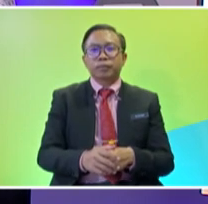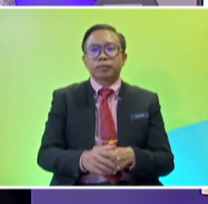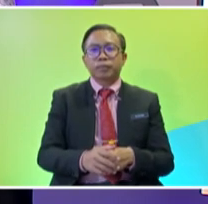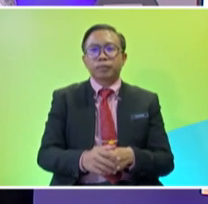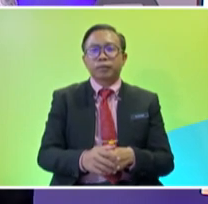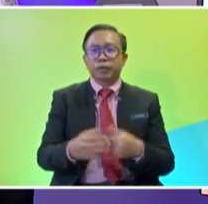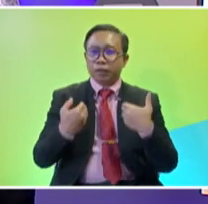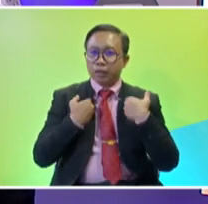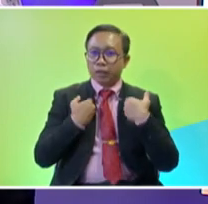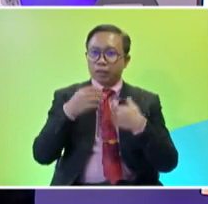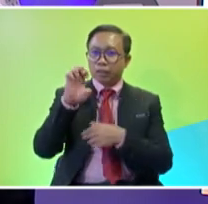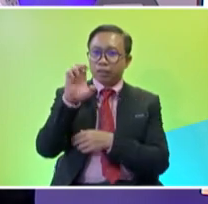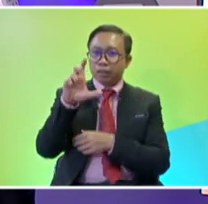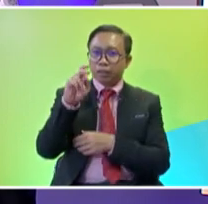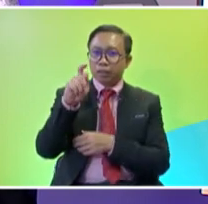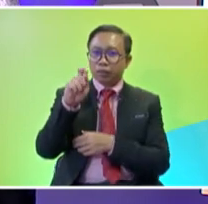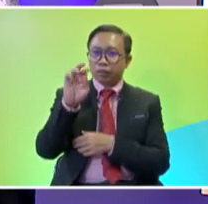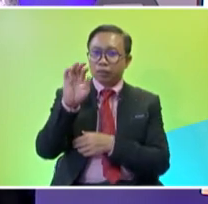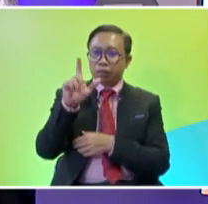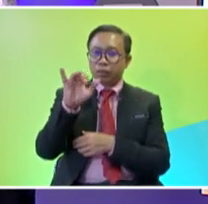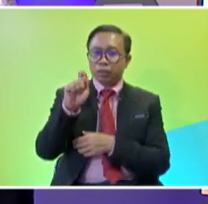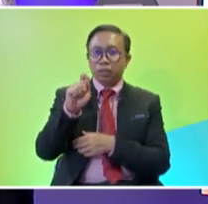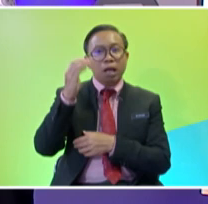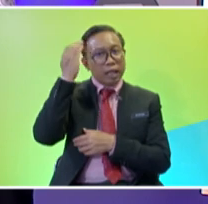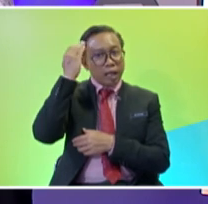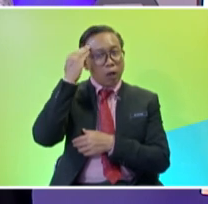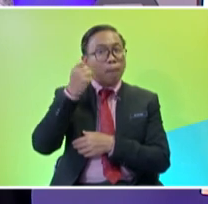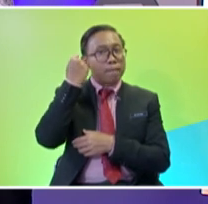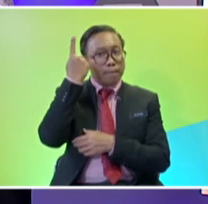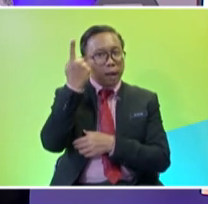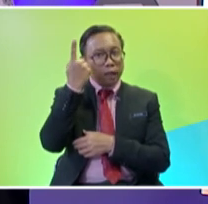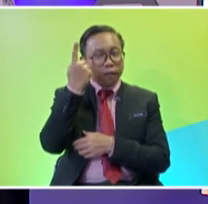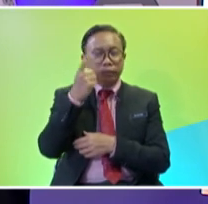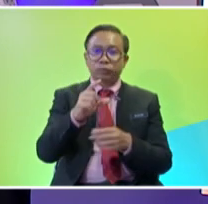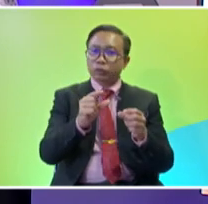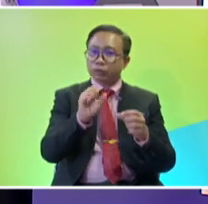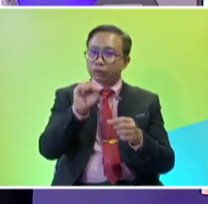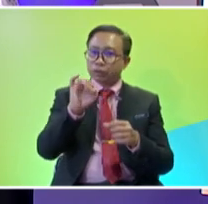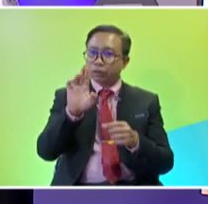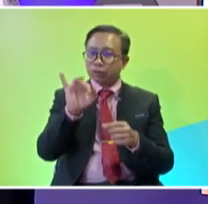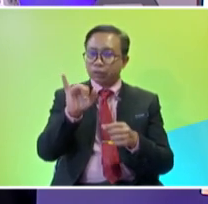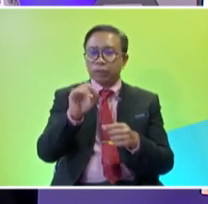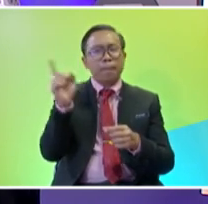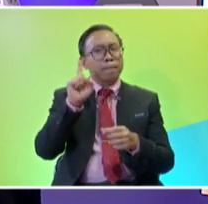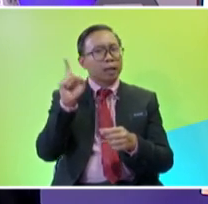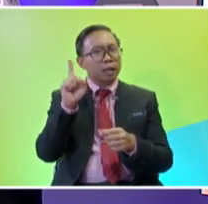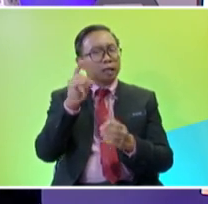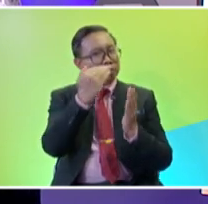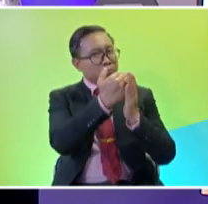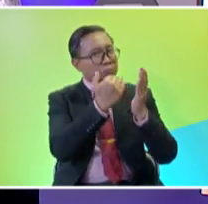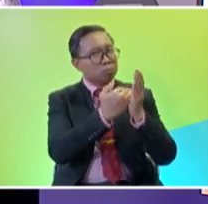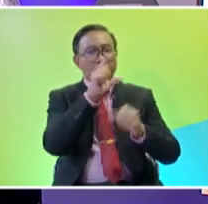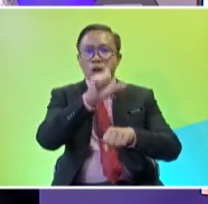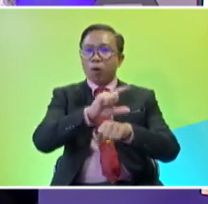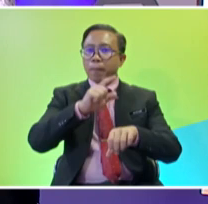merupakan dan kita perlu tahu paham Siri elektrokimia yang mana logam